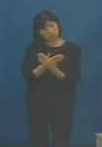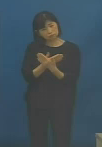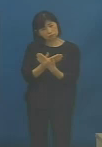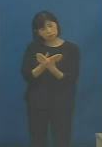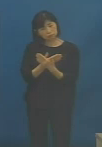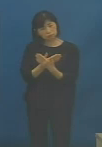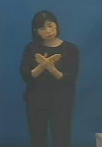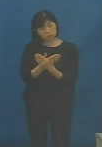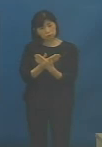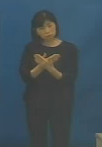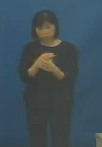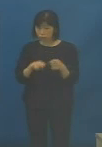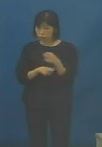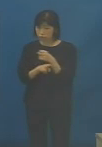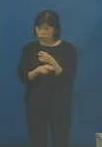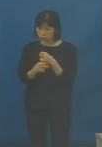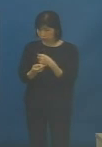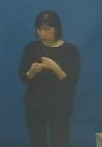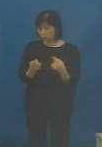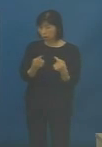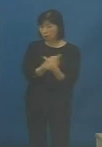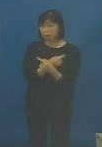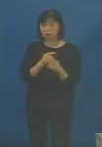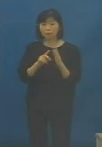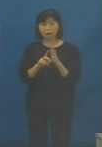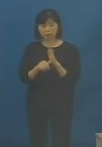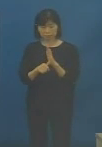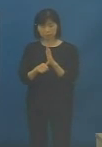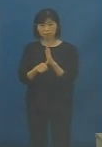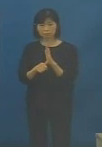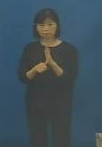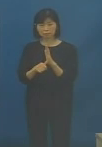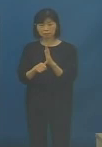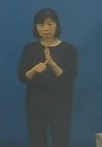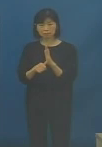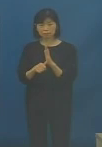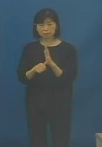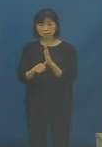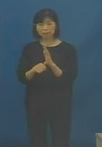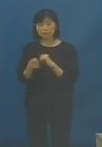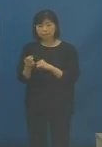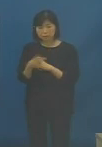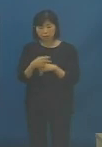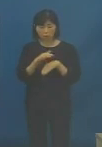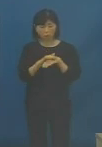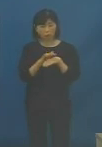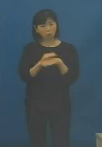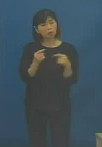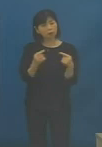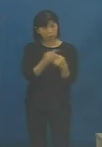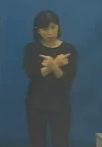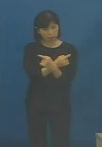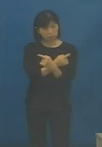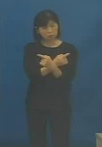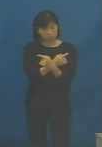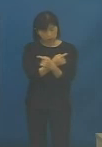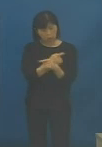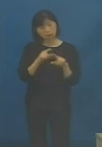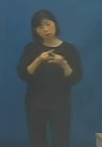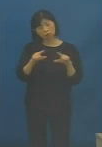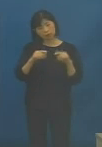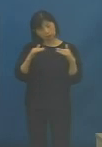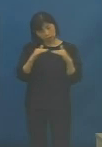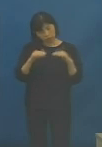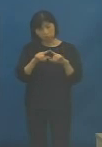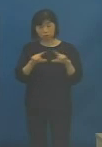スが変化をしていった場合などがあればですね、またそういうところは切り替えていくということは当然議論されるべきだ